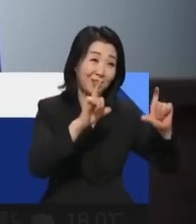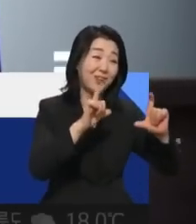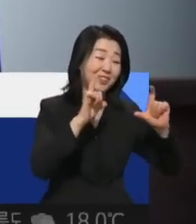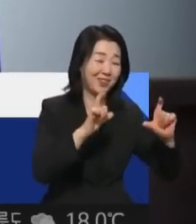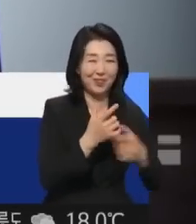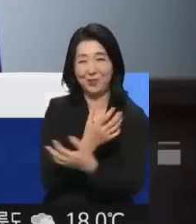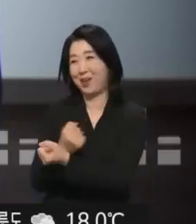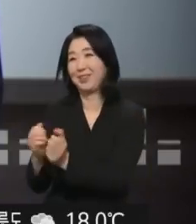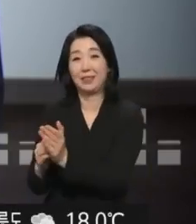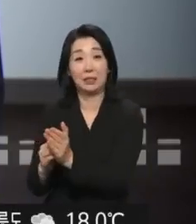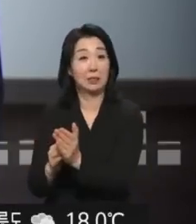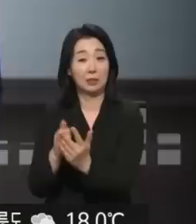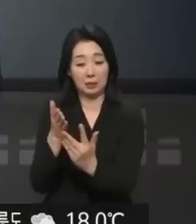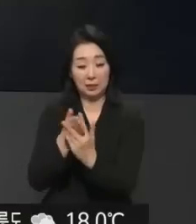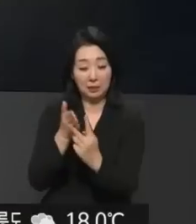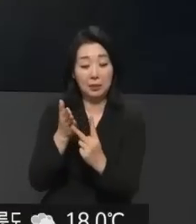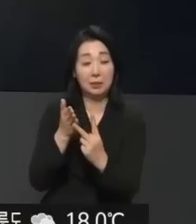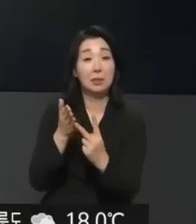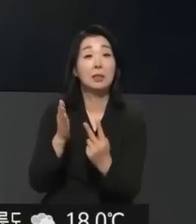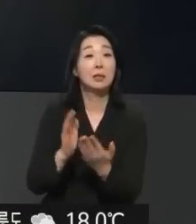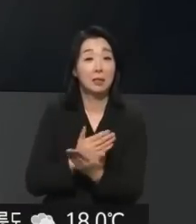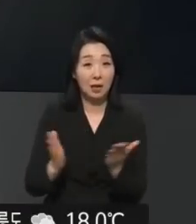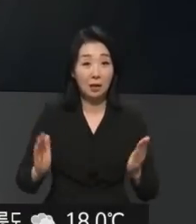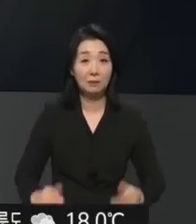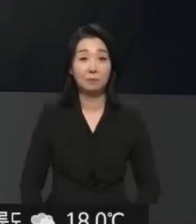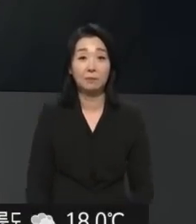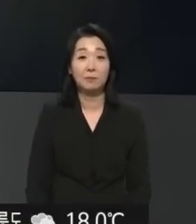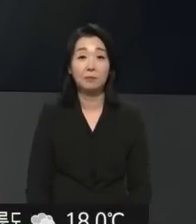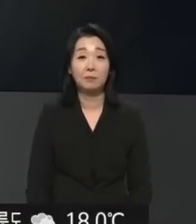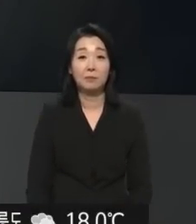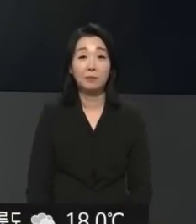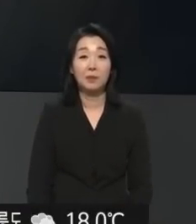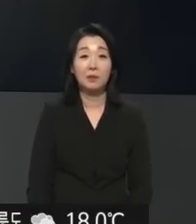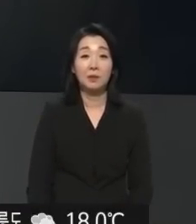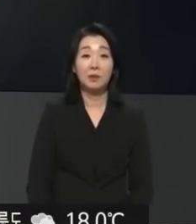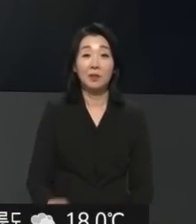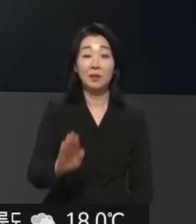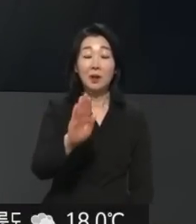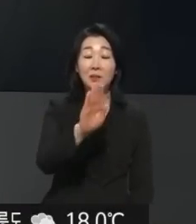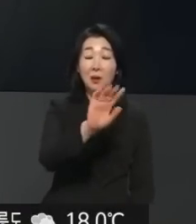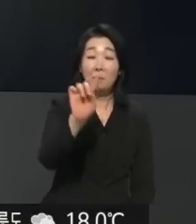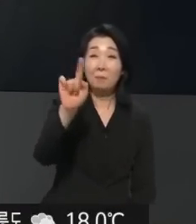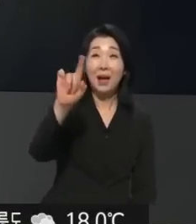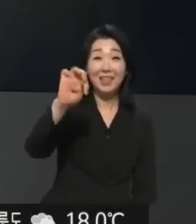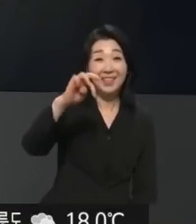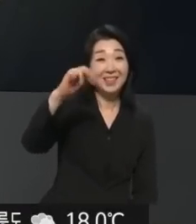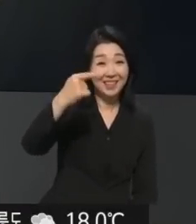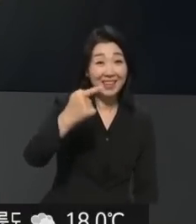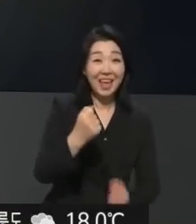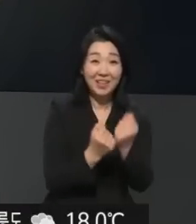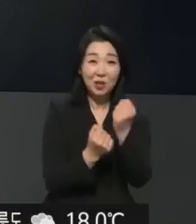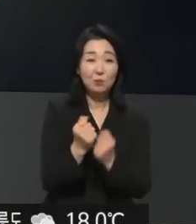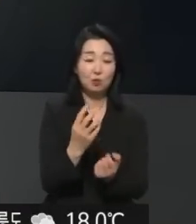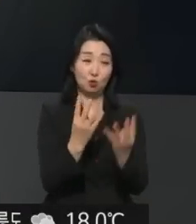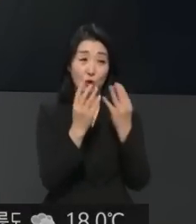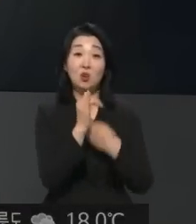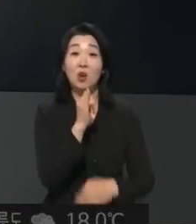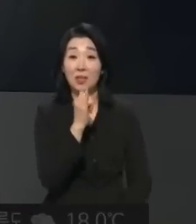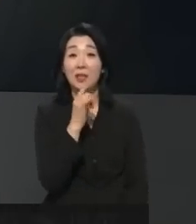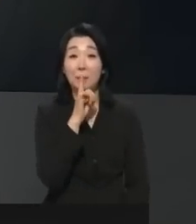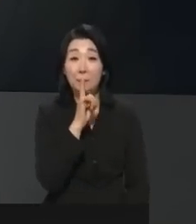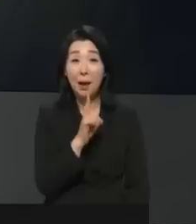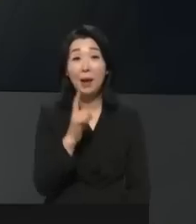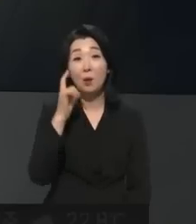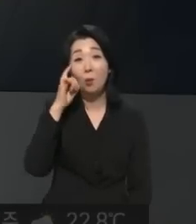조약은 조약이죠. 여기서 바인딩하다는 구속력이 있다 정도로 해석하시면 될 것 같고요. 그러면서 또